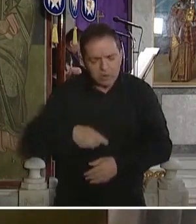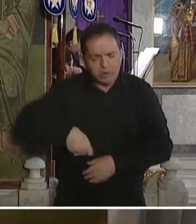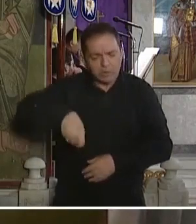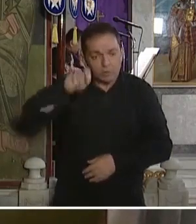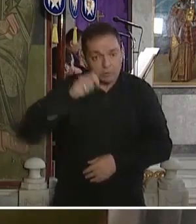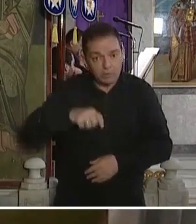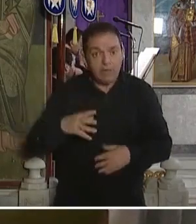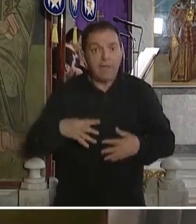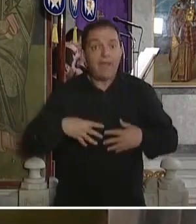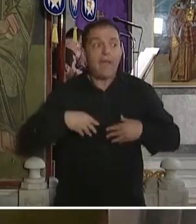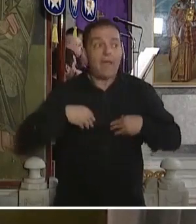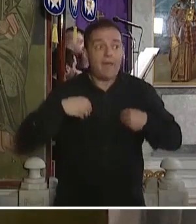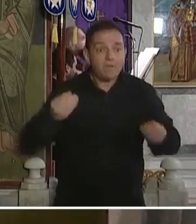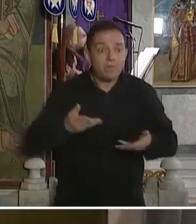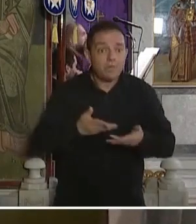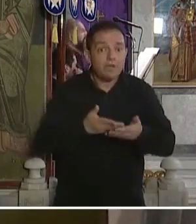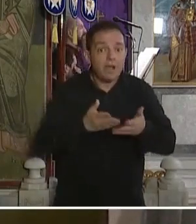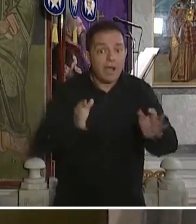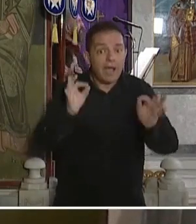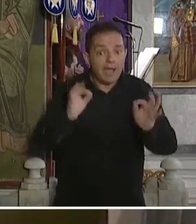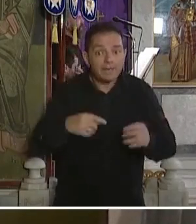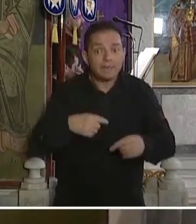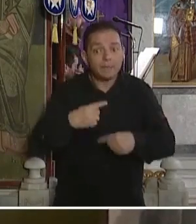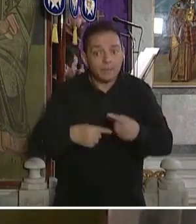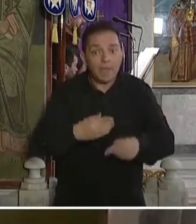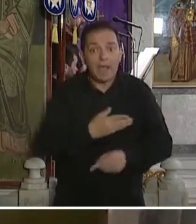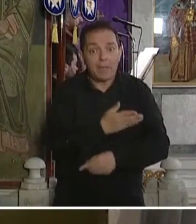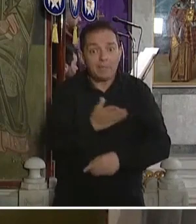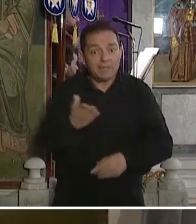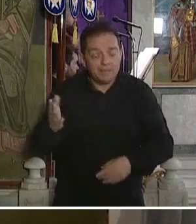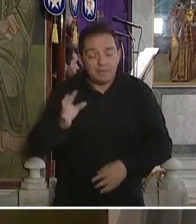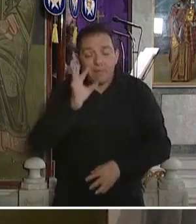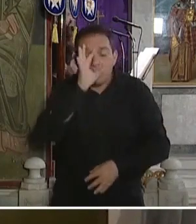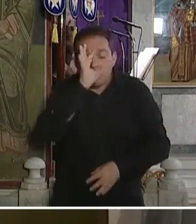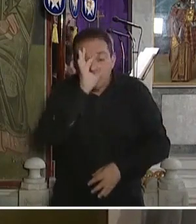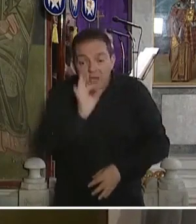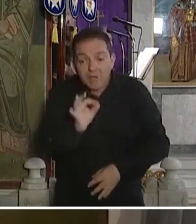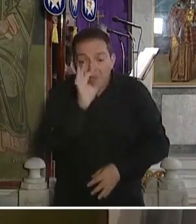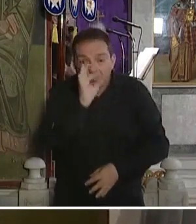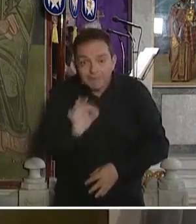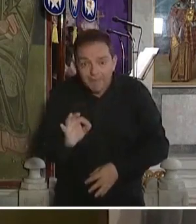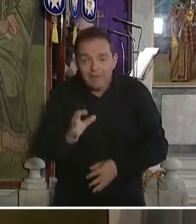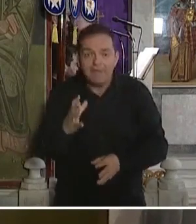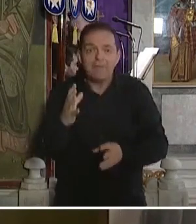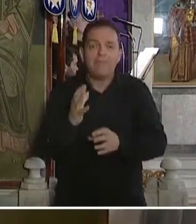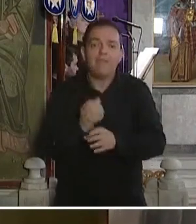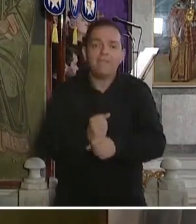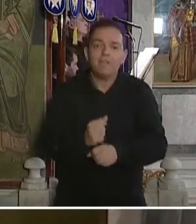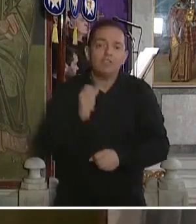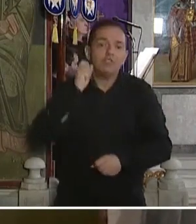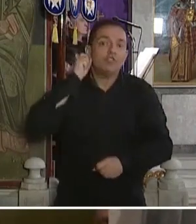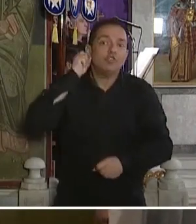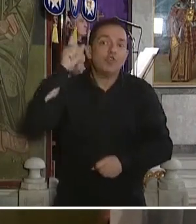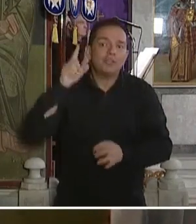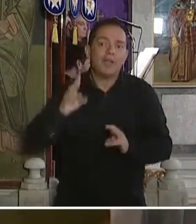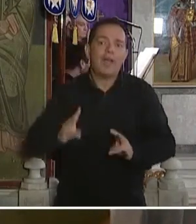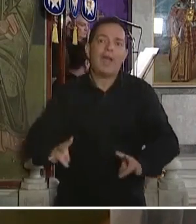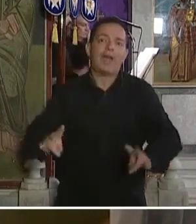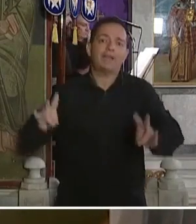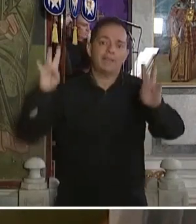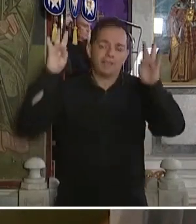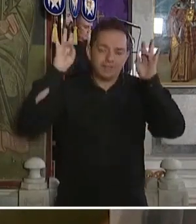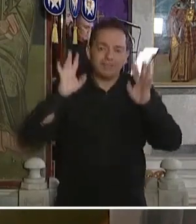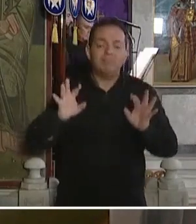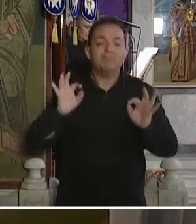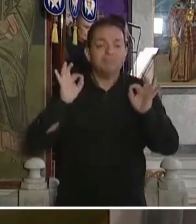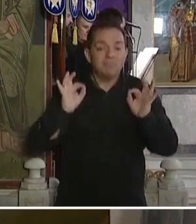εύχομαι εγώ να δώσει ο Θεός. Έτσι να κάνουμε αληθινή Ανάσταση. Έτσι να ζήσουμε